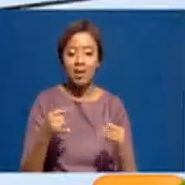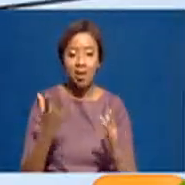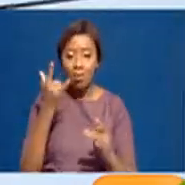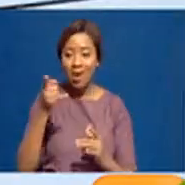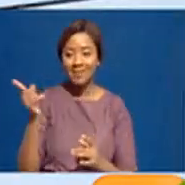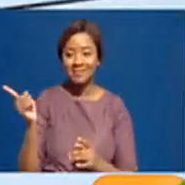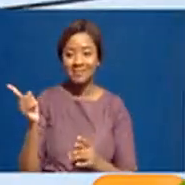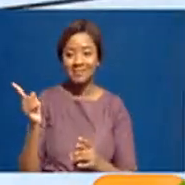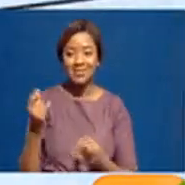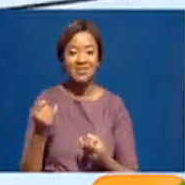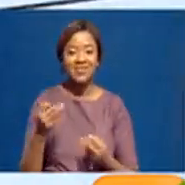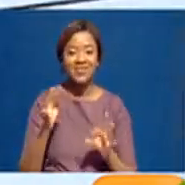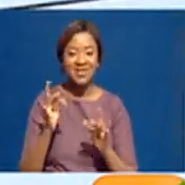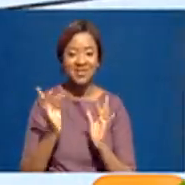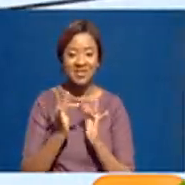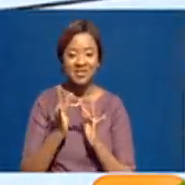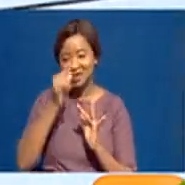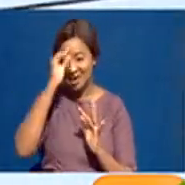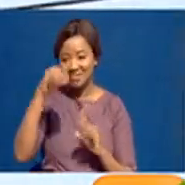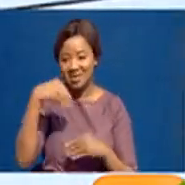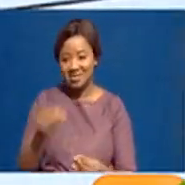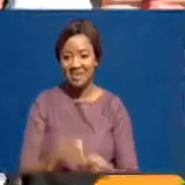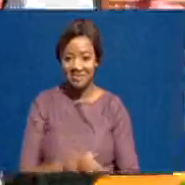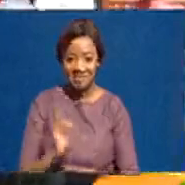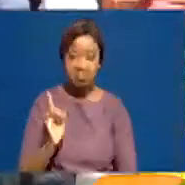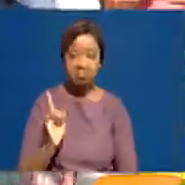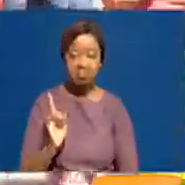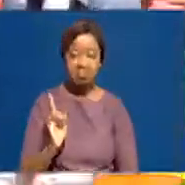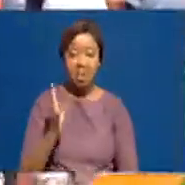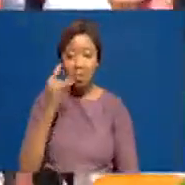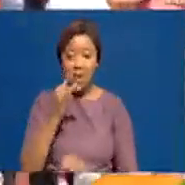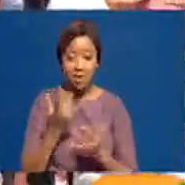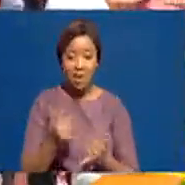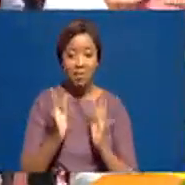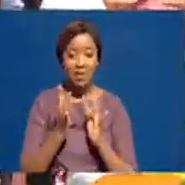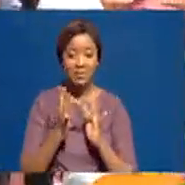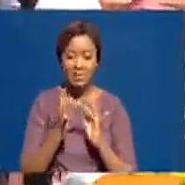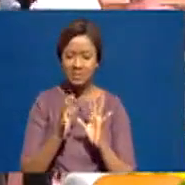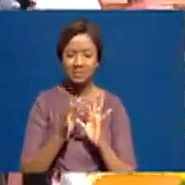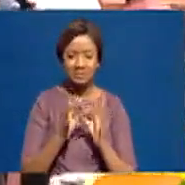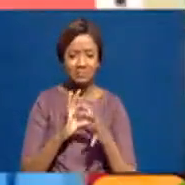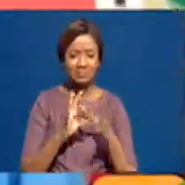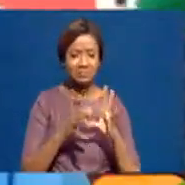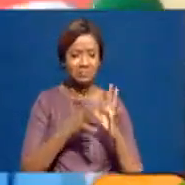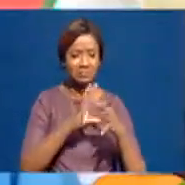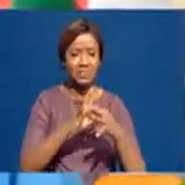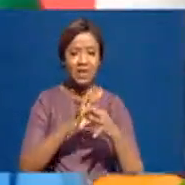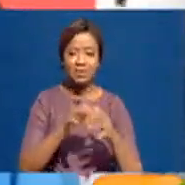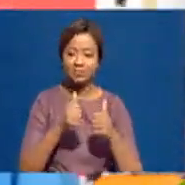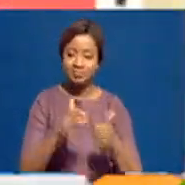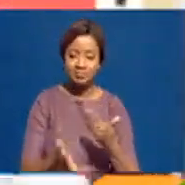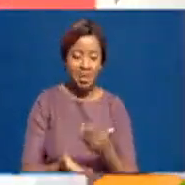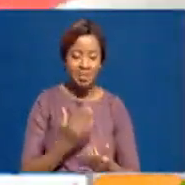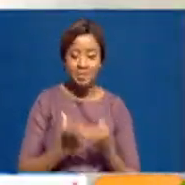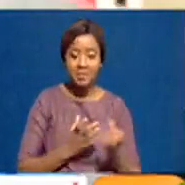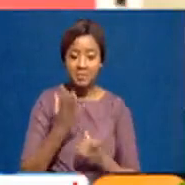internet access that government has availed at the market. They say internet connectivity is changing how they do business. Imekuwa ya manufaa